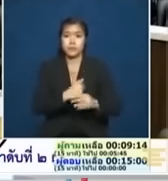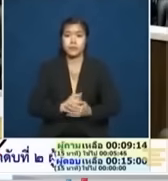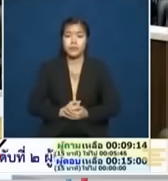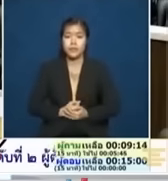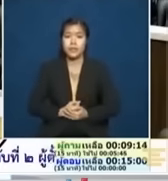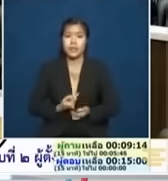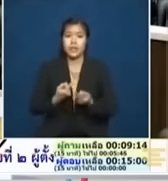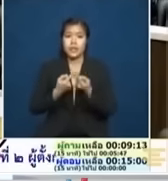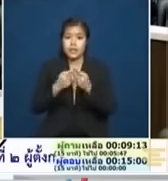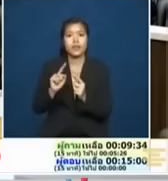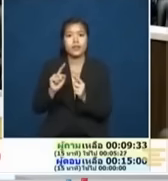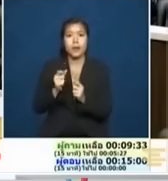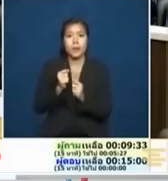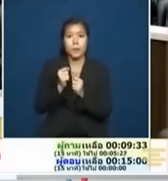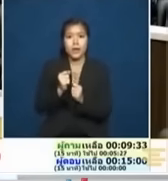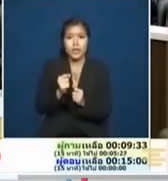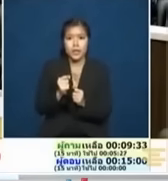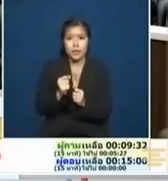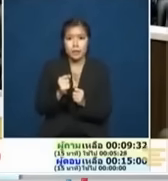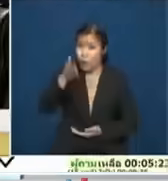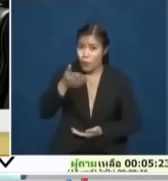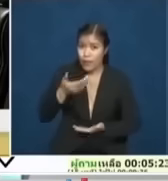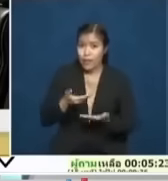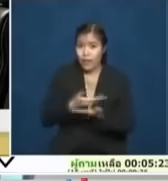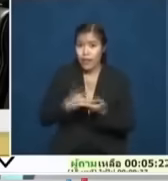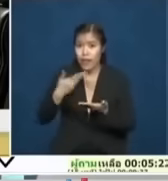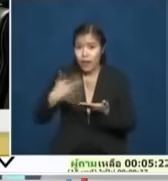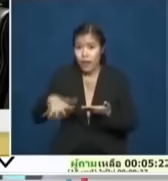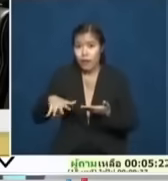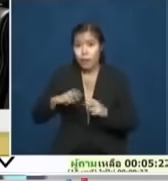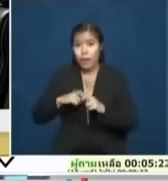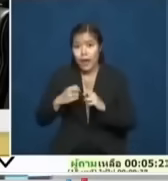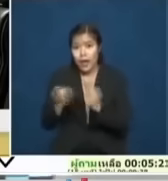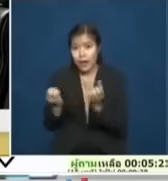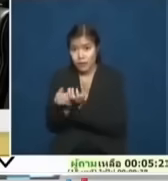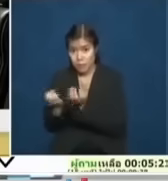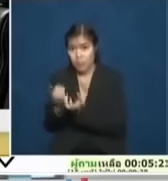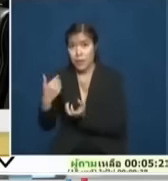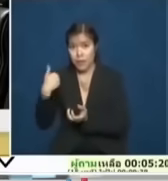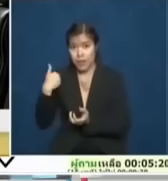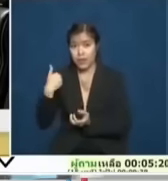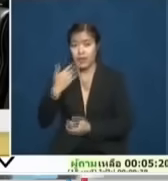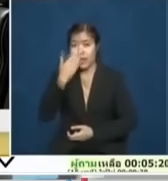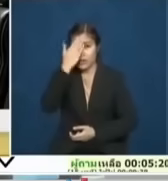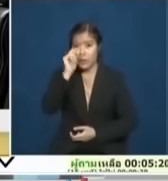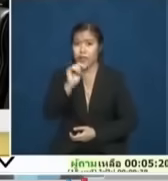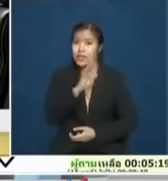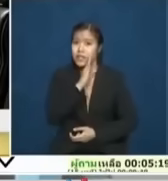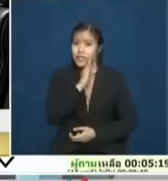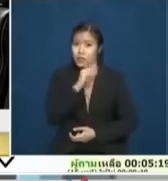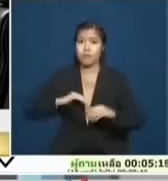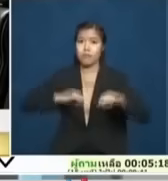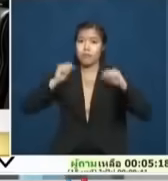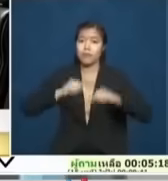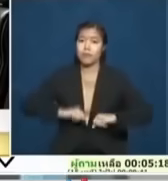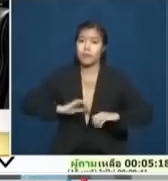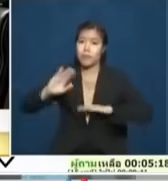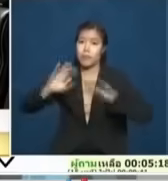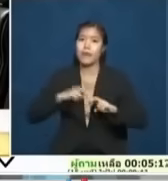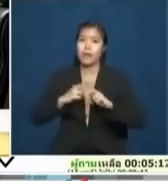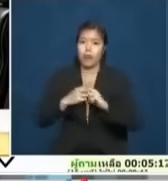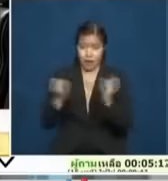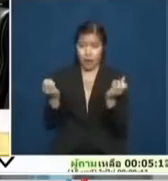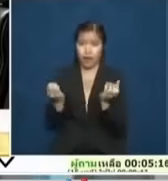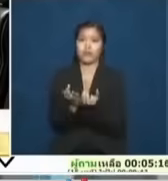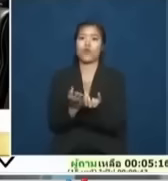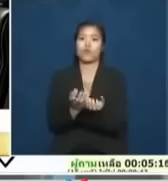ารถเขียนใหม่ทั้งฉบับอันนี้คือก้าวไกลนะ ค่ะ แต่ว่าคำถามกลับไปก็คือแล้วจะไปแตะหมวด1หมวด2ทำไมหมวด1หมวด2มันมี